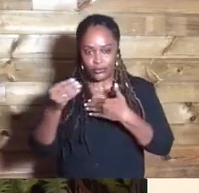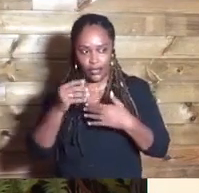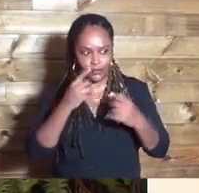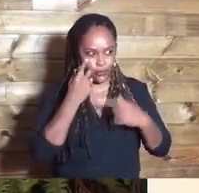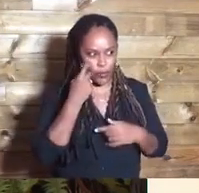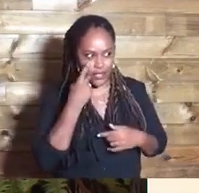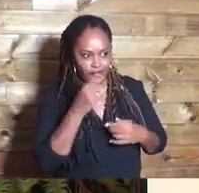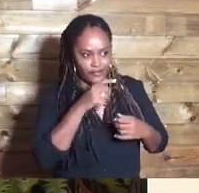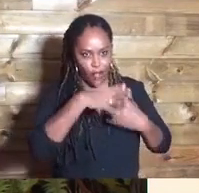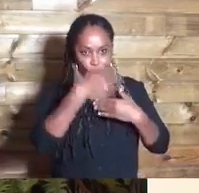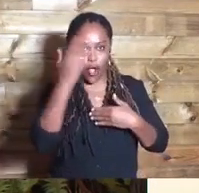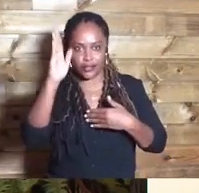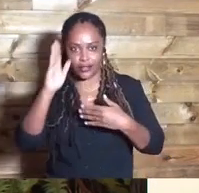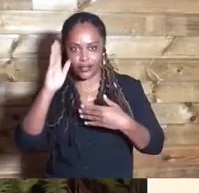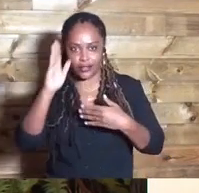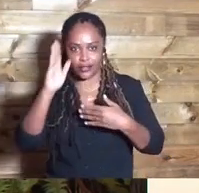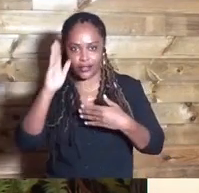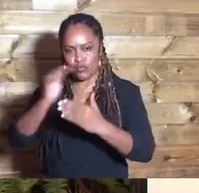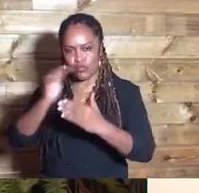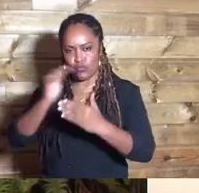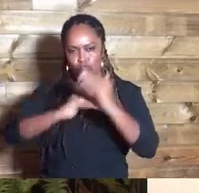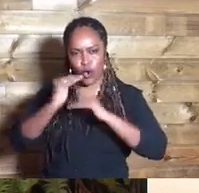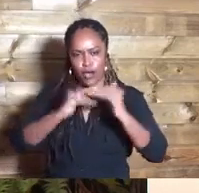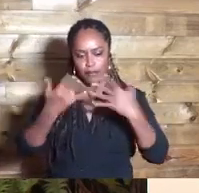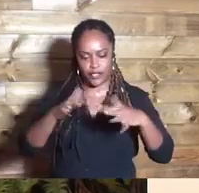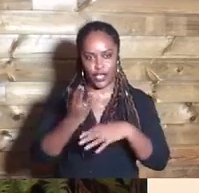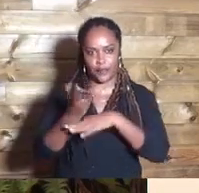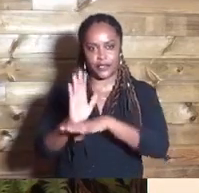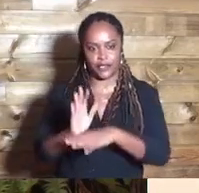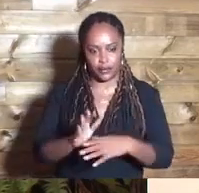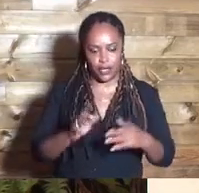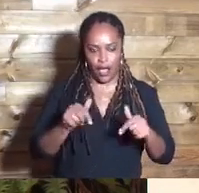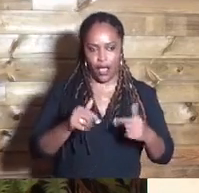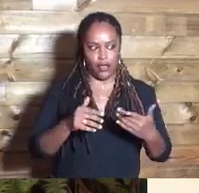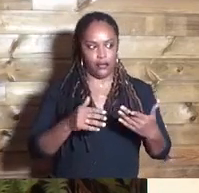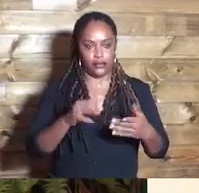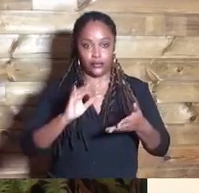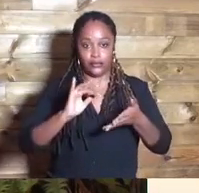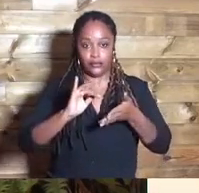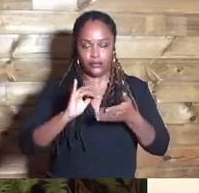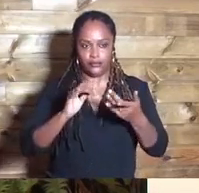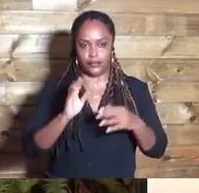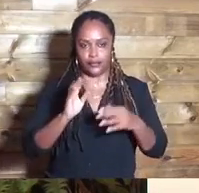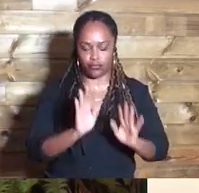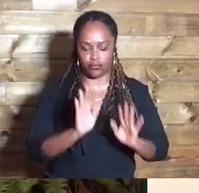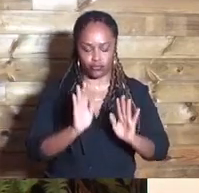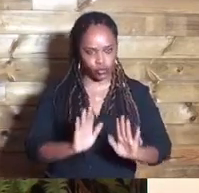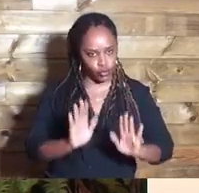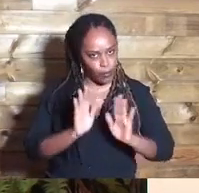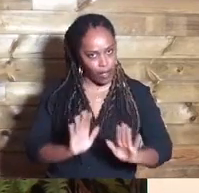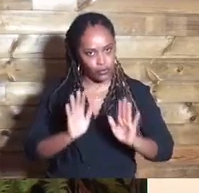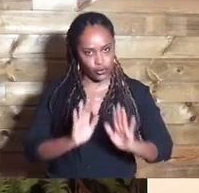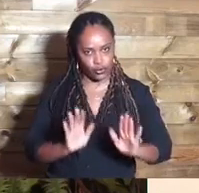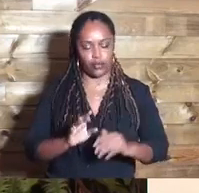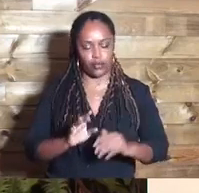qui sorti tranquillement, en temps et en heure, à partir du 8 juin, tout le monde qui est peigné programme là ça. Mais on a